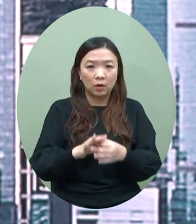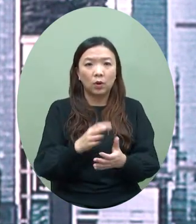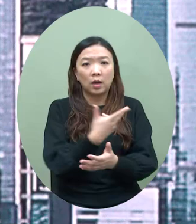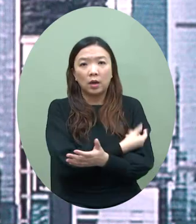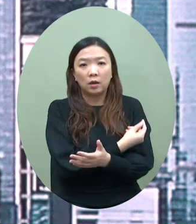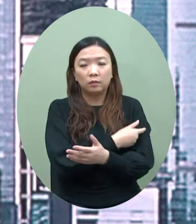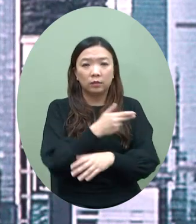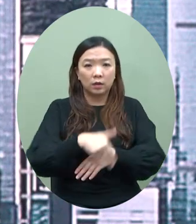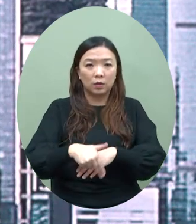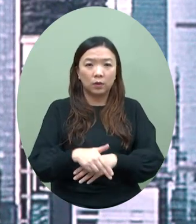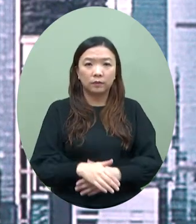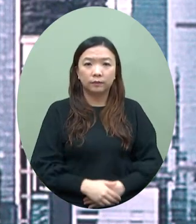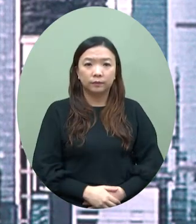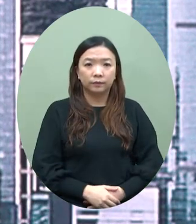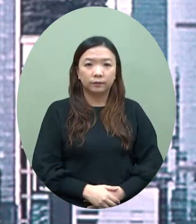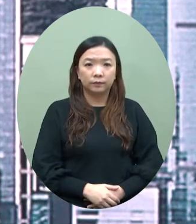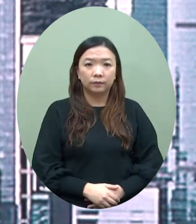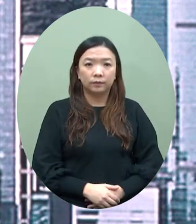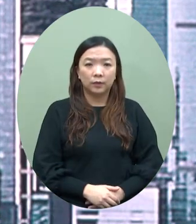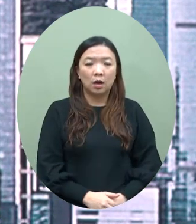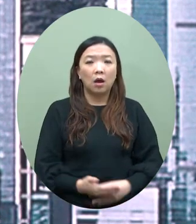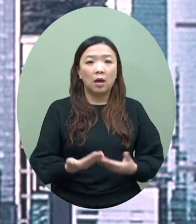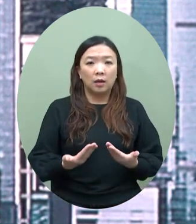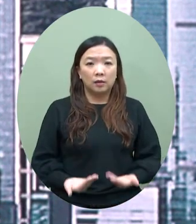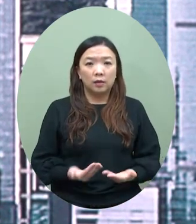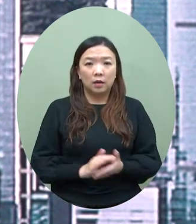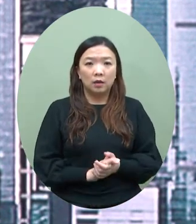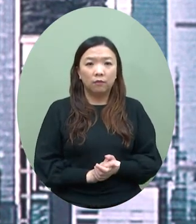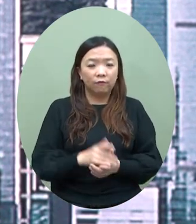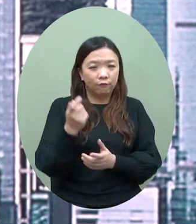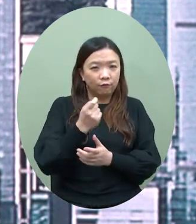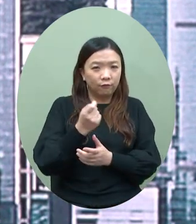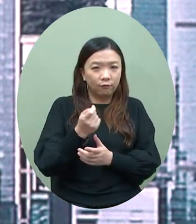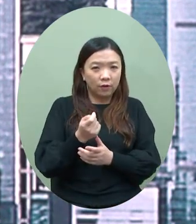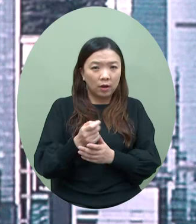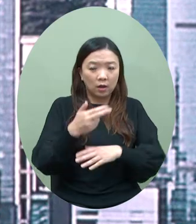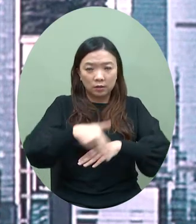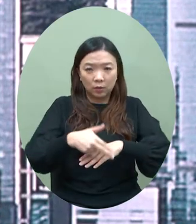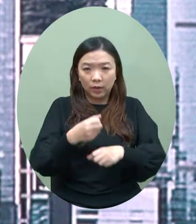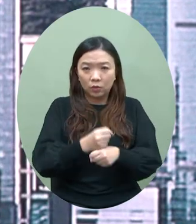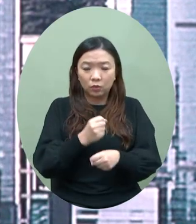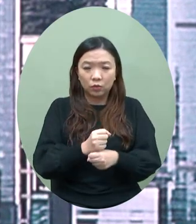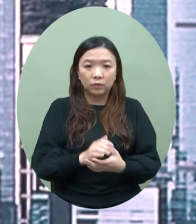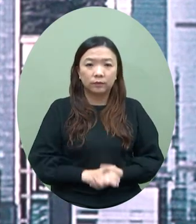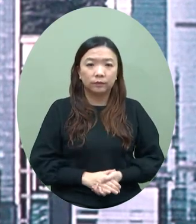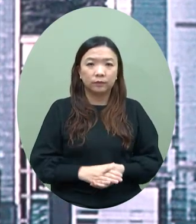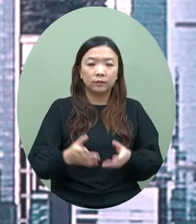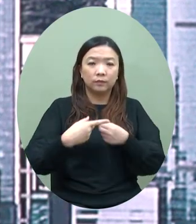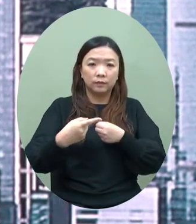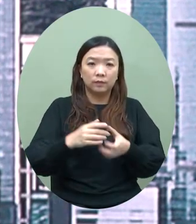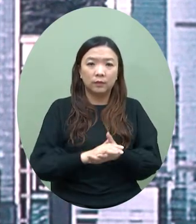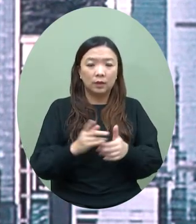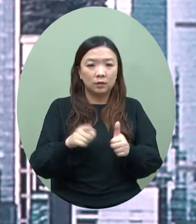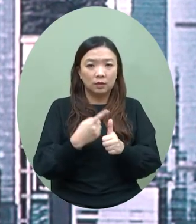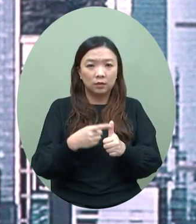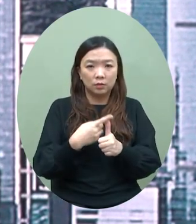嘅接種計劃咧。我哋而家密鑼緊鼓地去全速進行緊有關籌備嘅工作。第一樣嘢咧，最首要